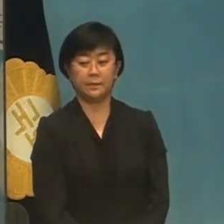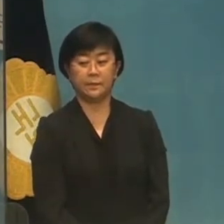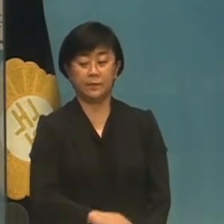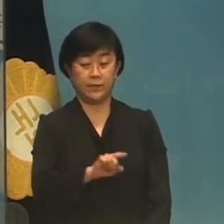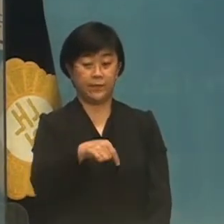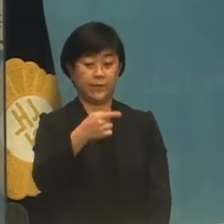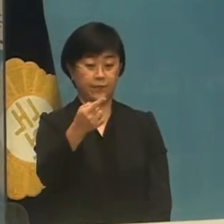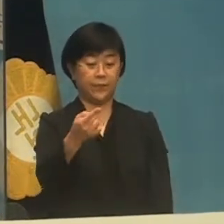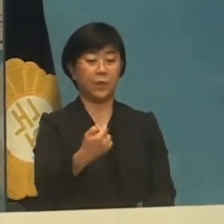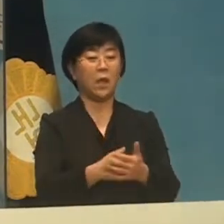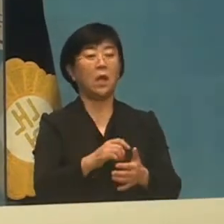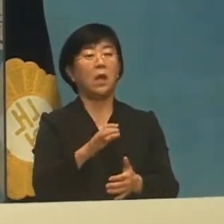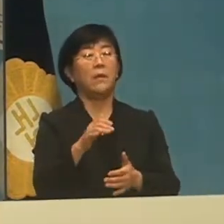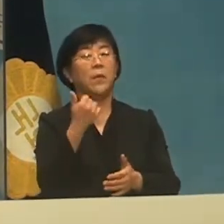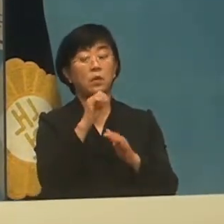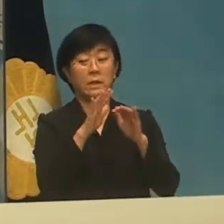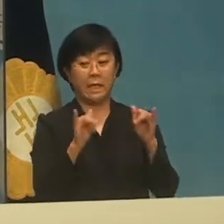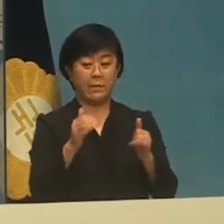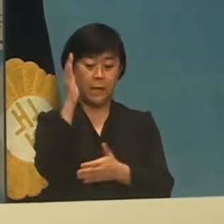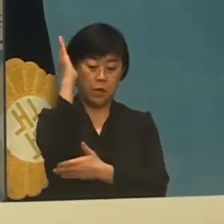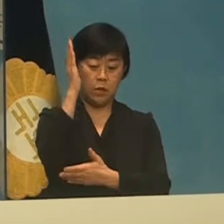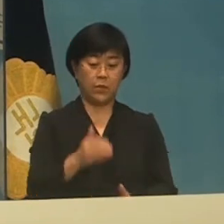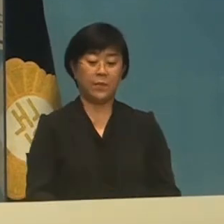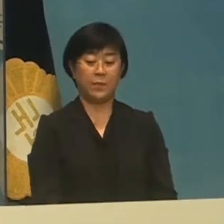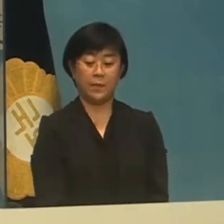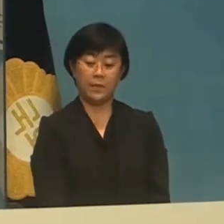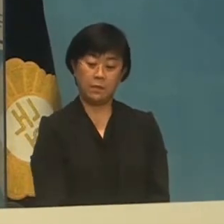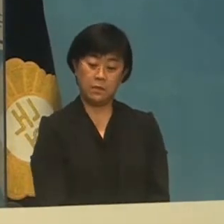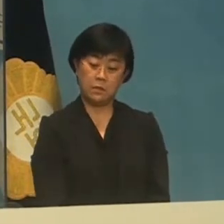이어서 임정 변호사님 발언하시겠습니다.